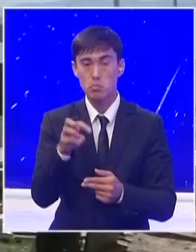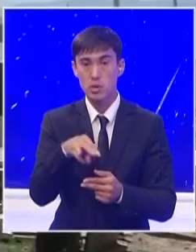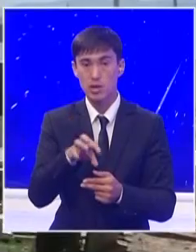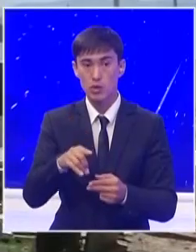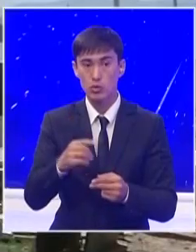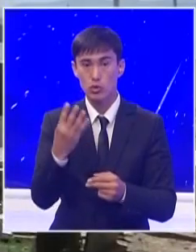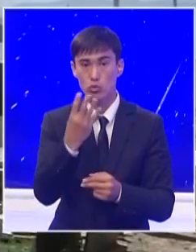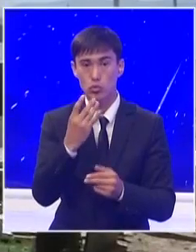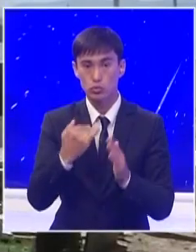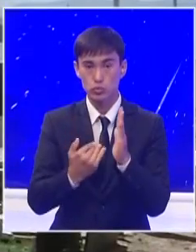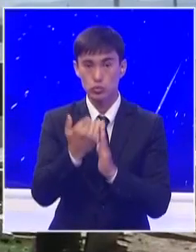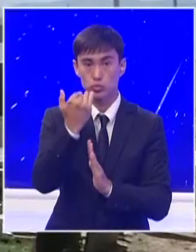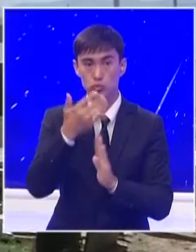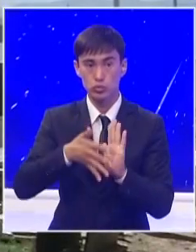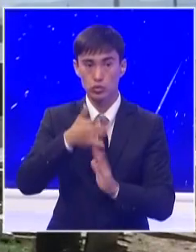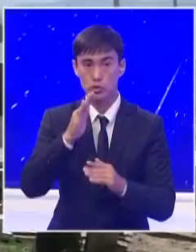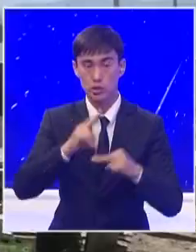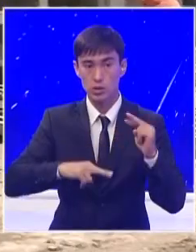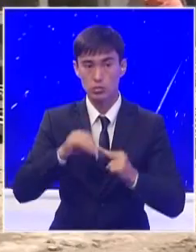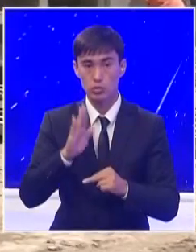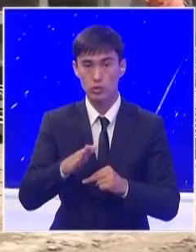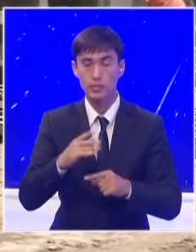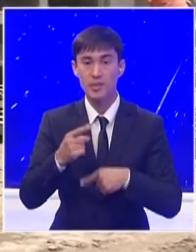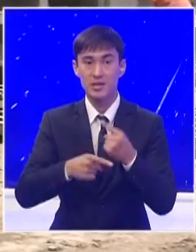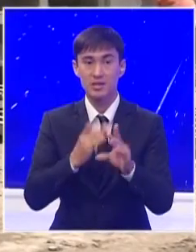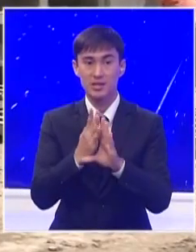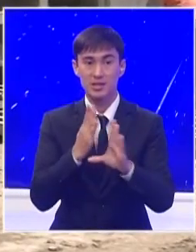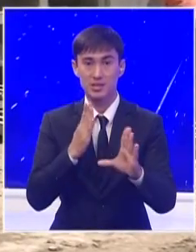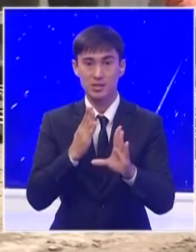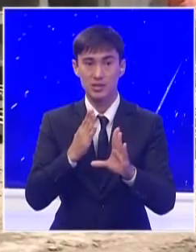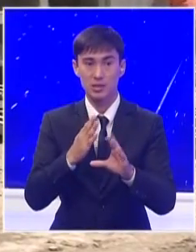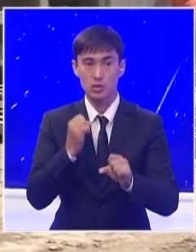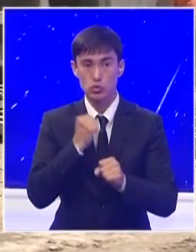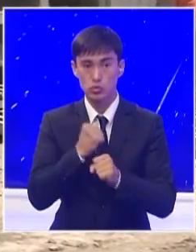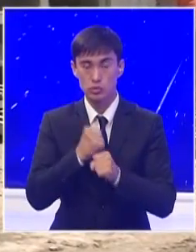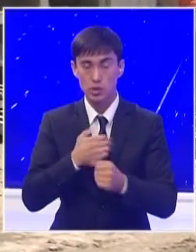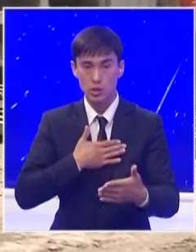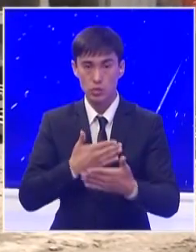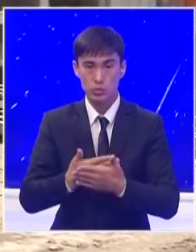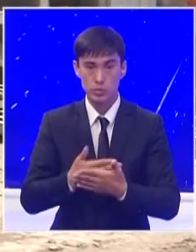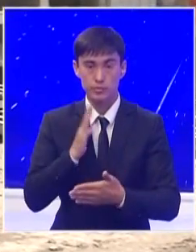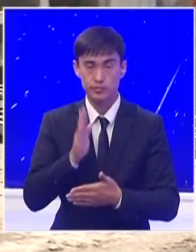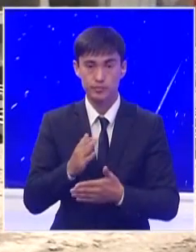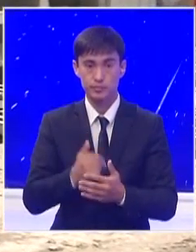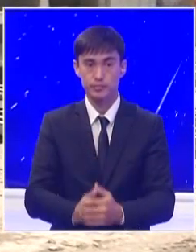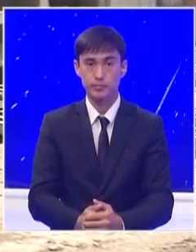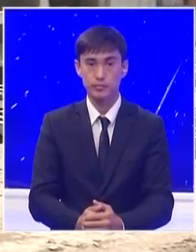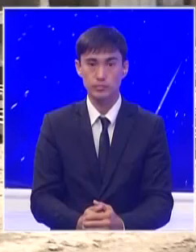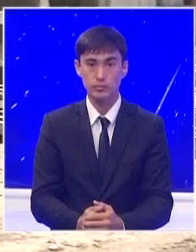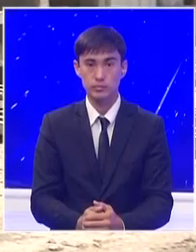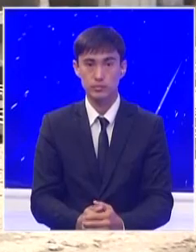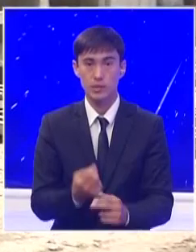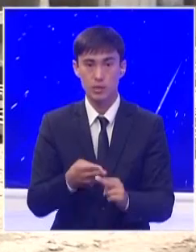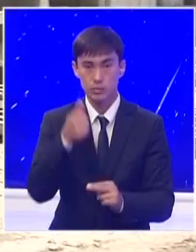құрылысы салынатын болады. Сол үйлердің бәрін кезекті біз азайтуға жұмыс атқарамыз.